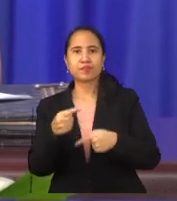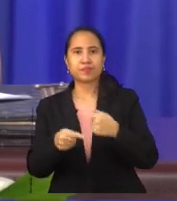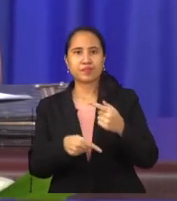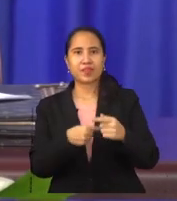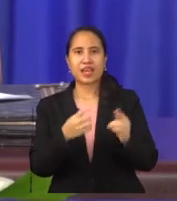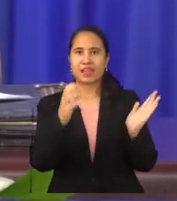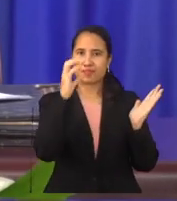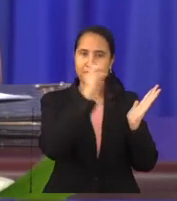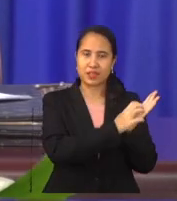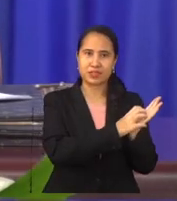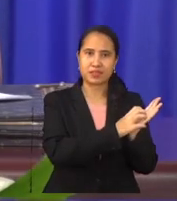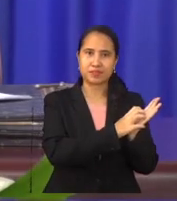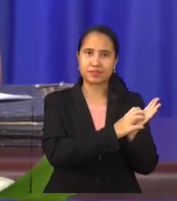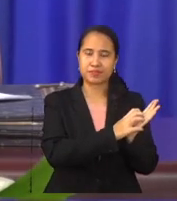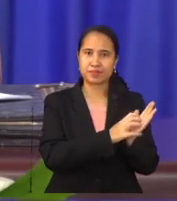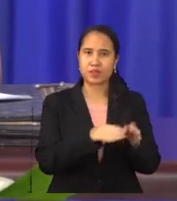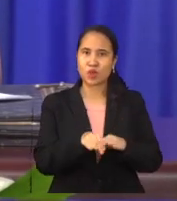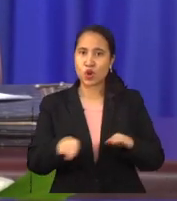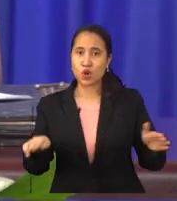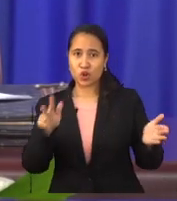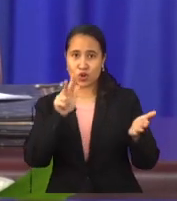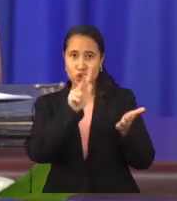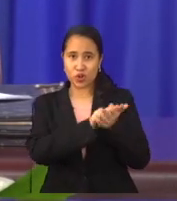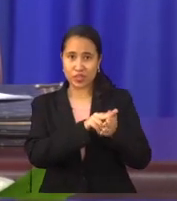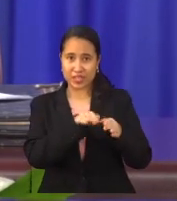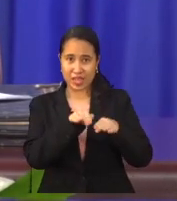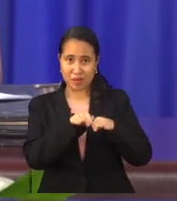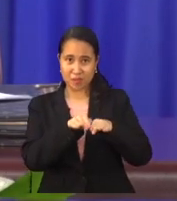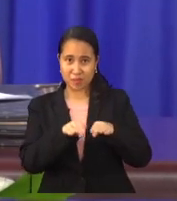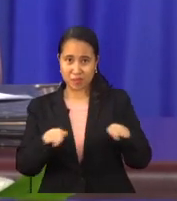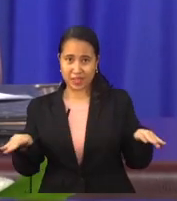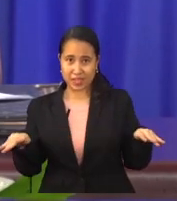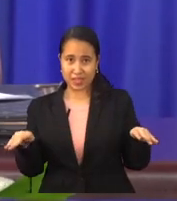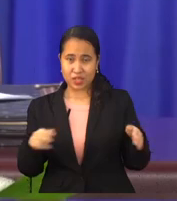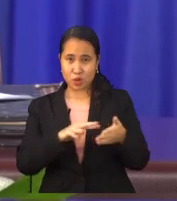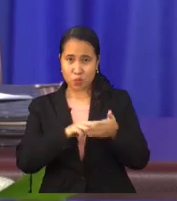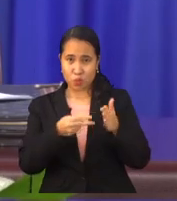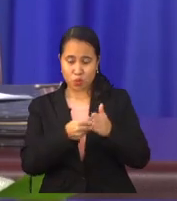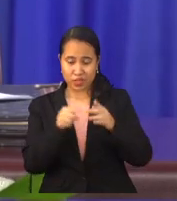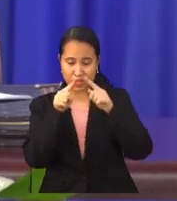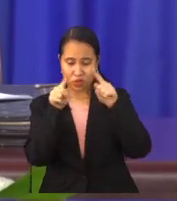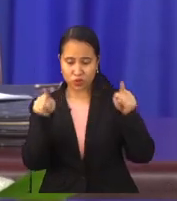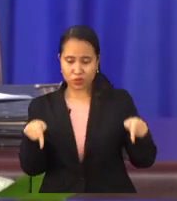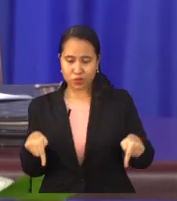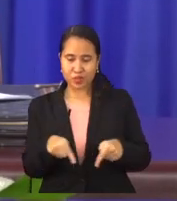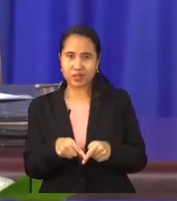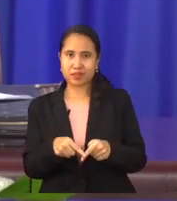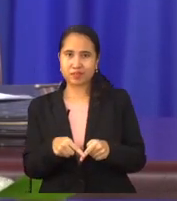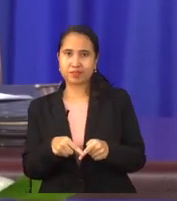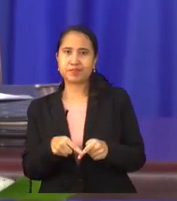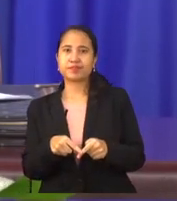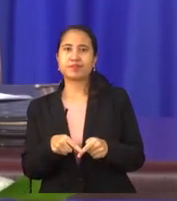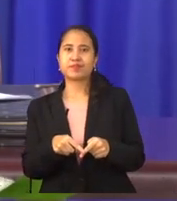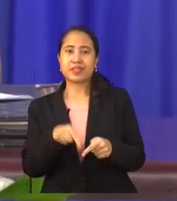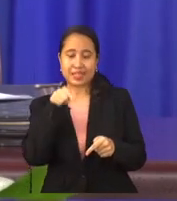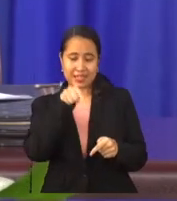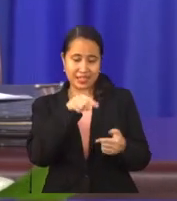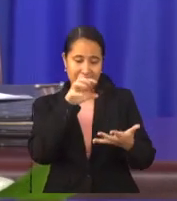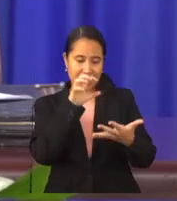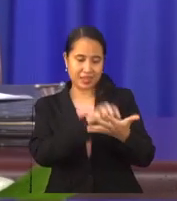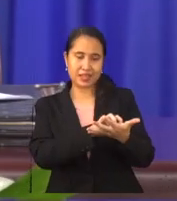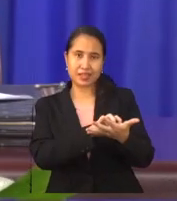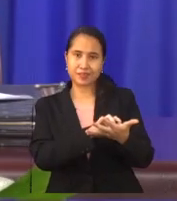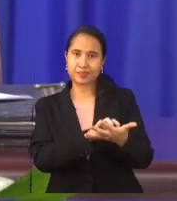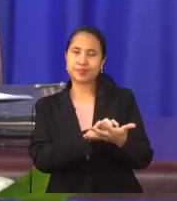normen vast. Grondwetten zijn in beginsel dan ook juridisch-politieke documenten. Volgens de daarin geregelde